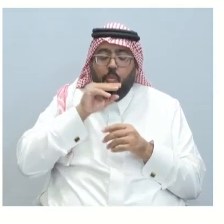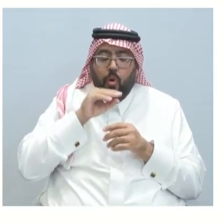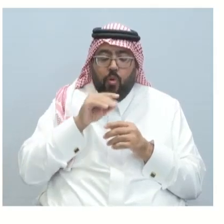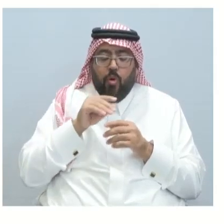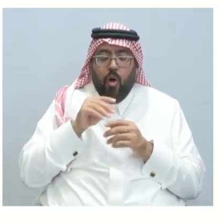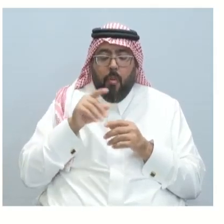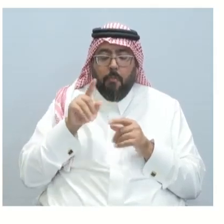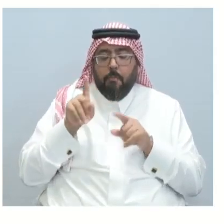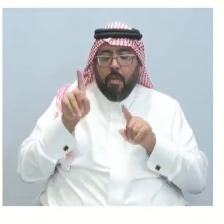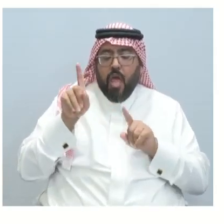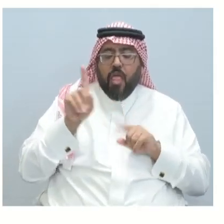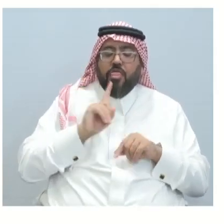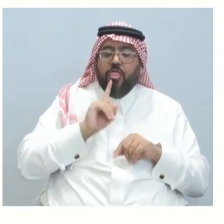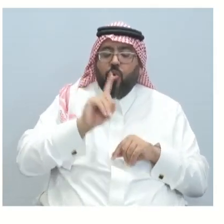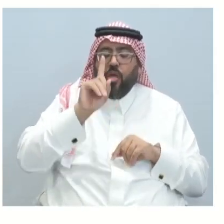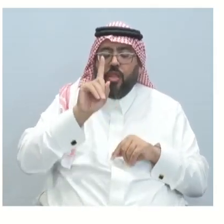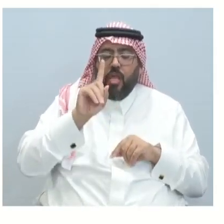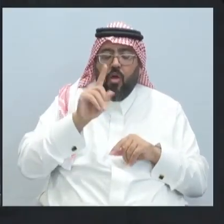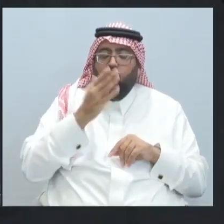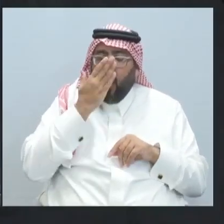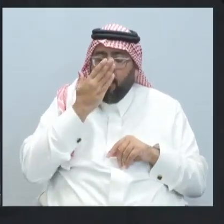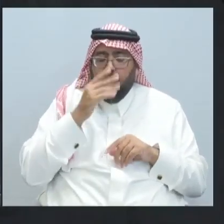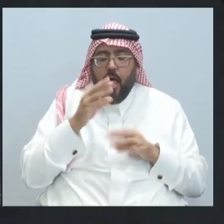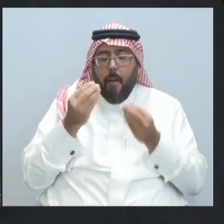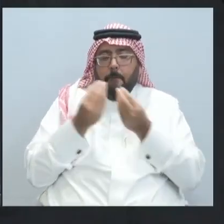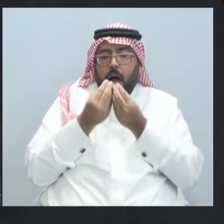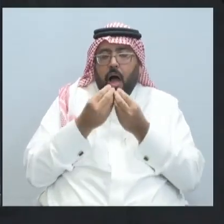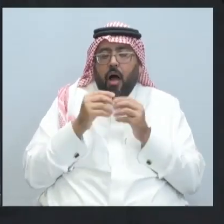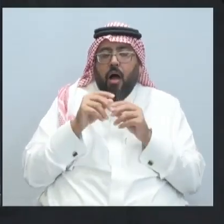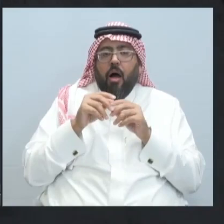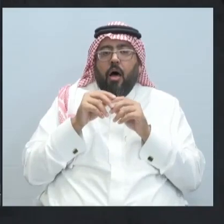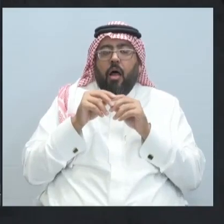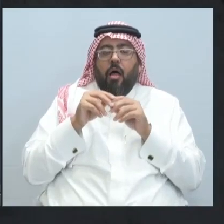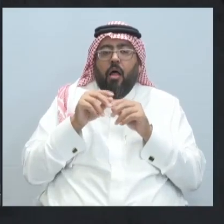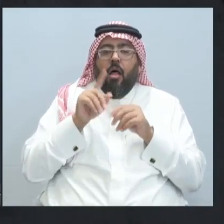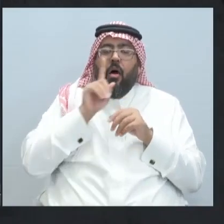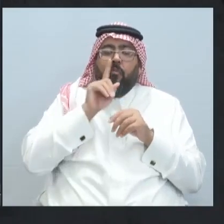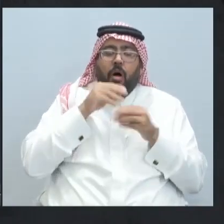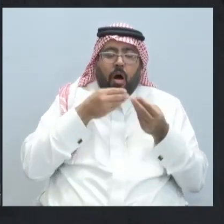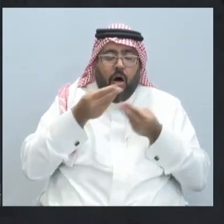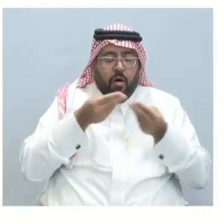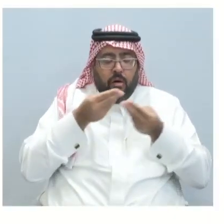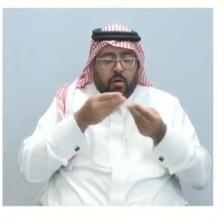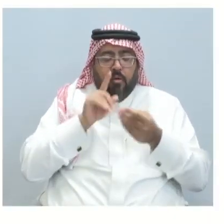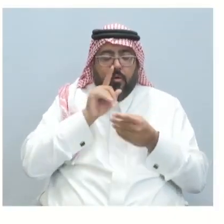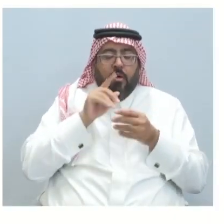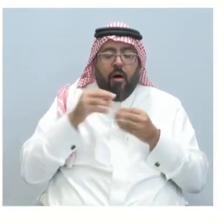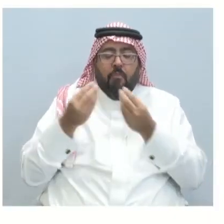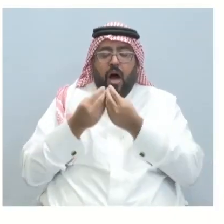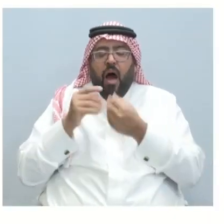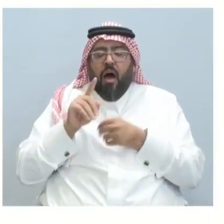وعبادته فما الحكمه من ذلك لماذا قرن الله عز وجل بين الاحسان بين الاحسان للوالدين